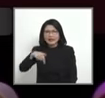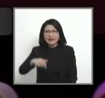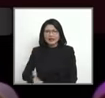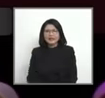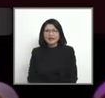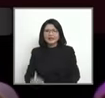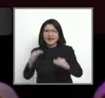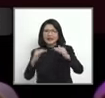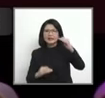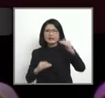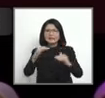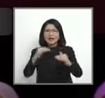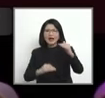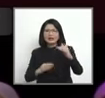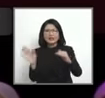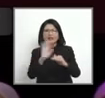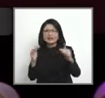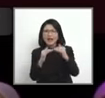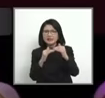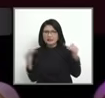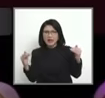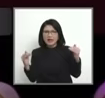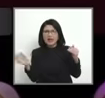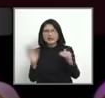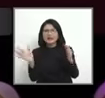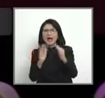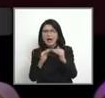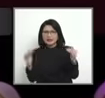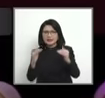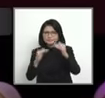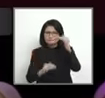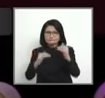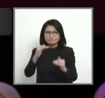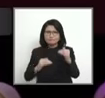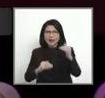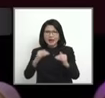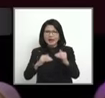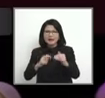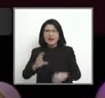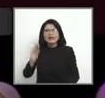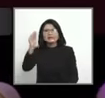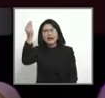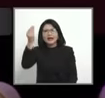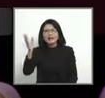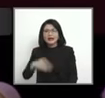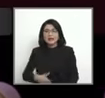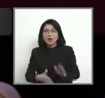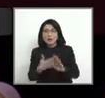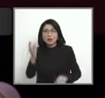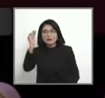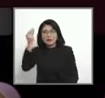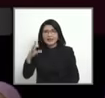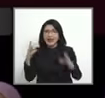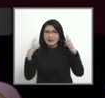sekedar program apalagi kegiatan tapi sebuah paradigma berpikir bahwa bangsa ini tidak boleh